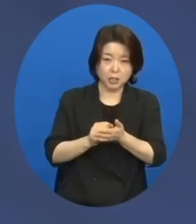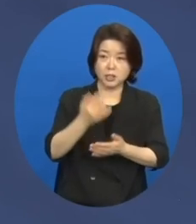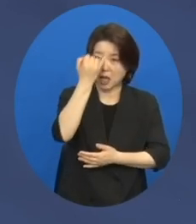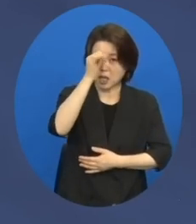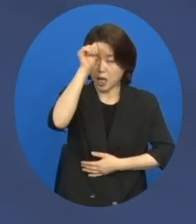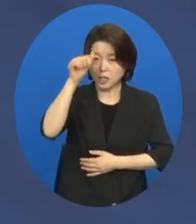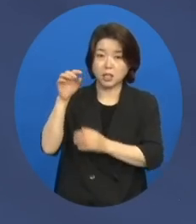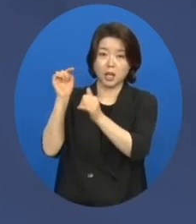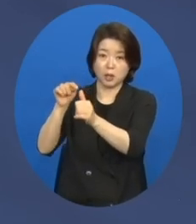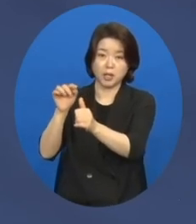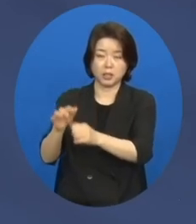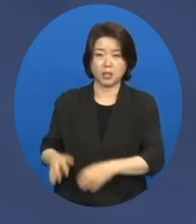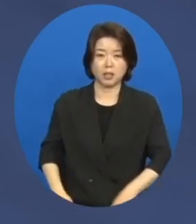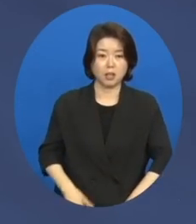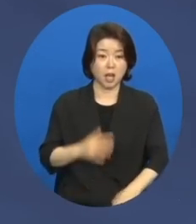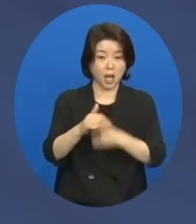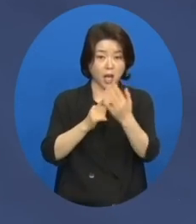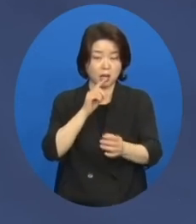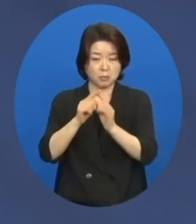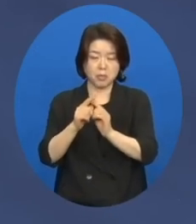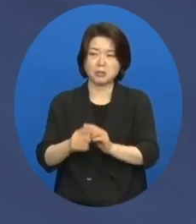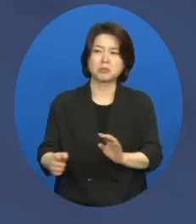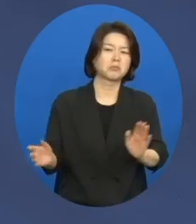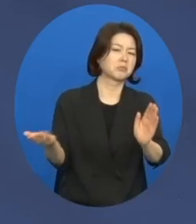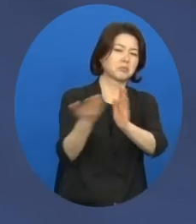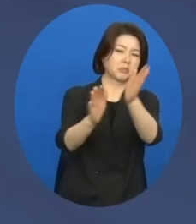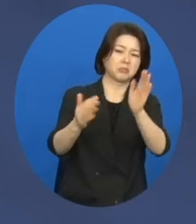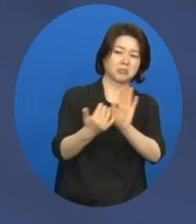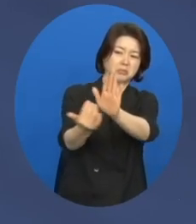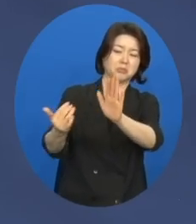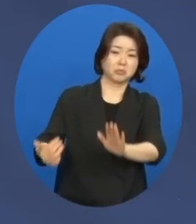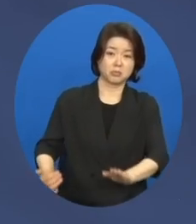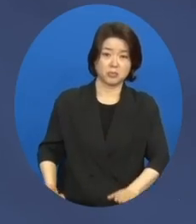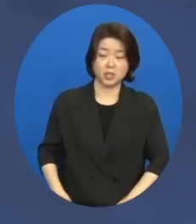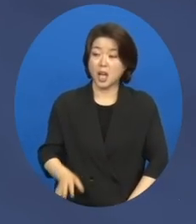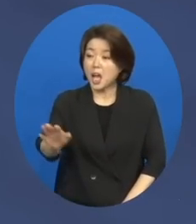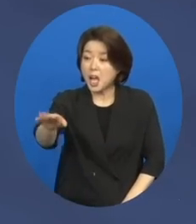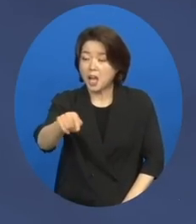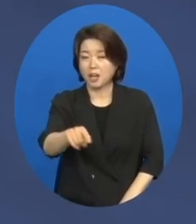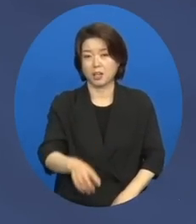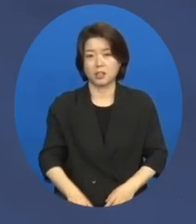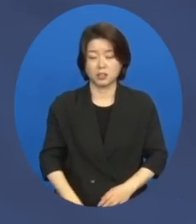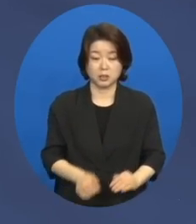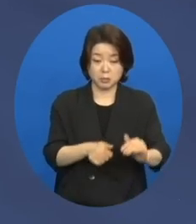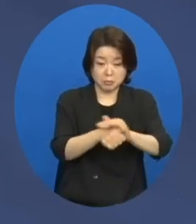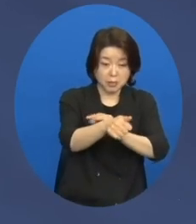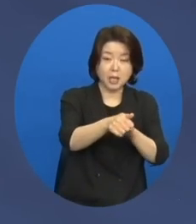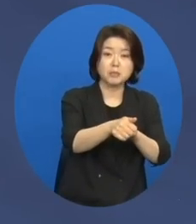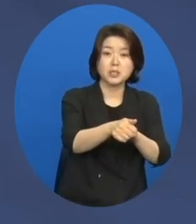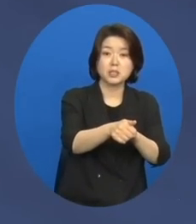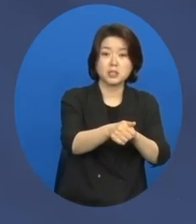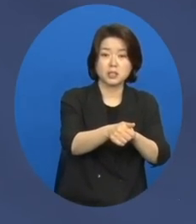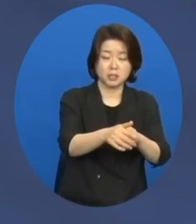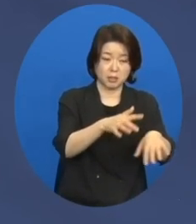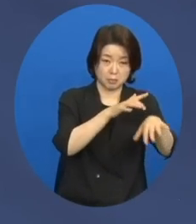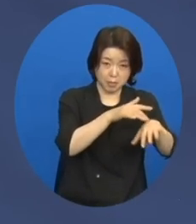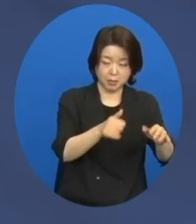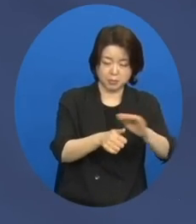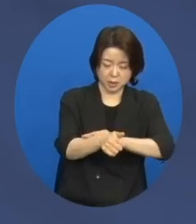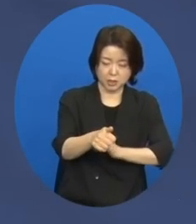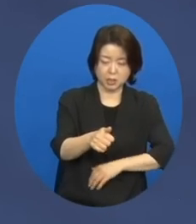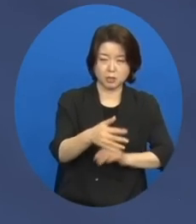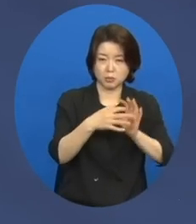하와에게 하나님의 말씀을 부정하면서 거기 그 뱀이 그 사탄이 뱀을